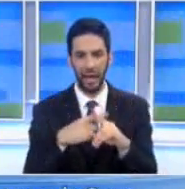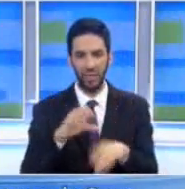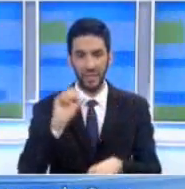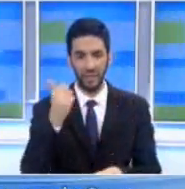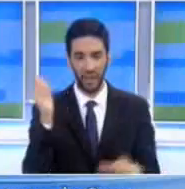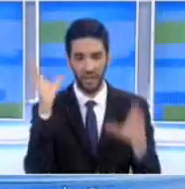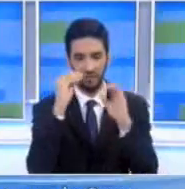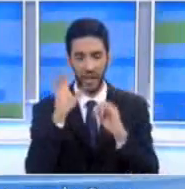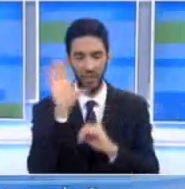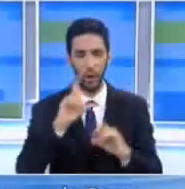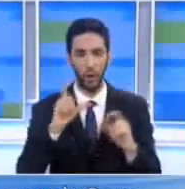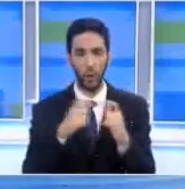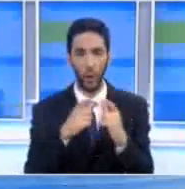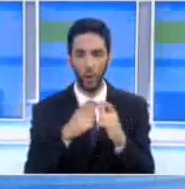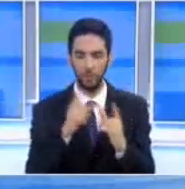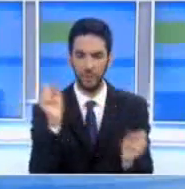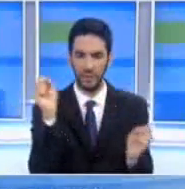Υπότιτλοι AUTHORWAVE